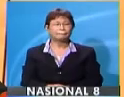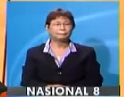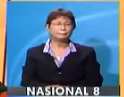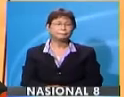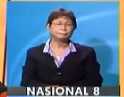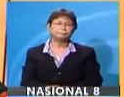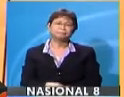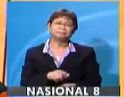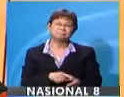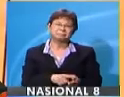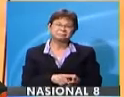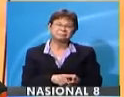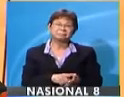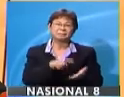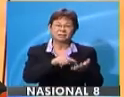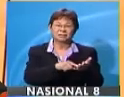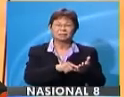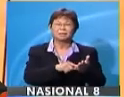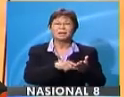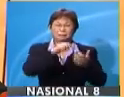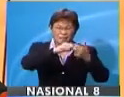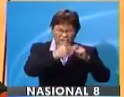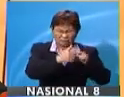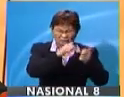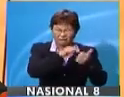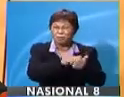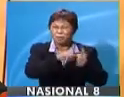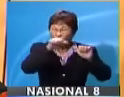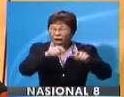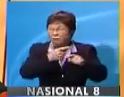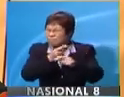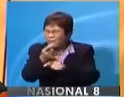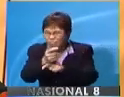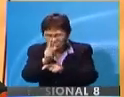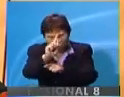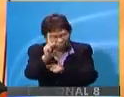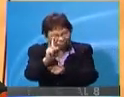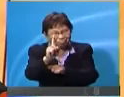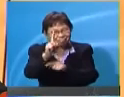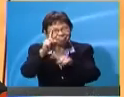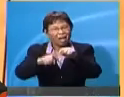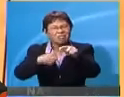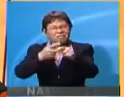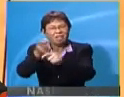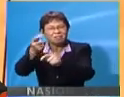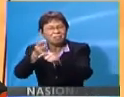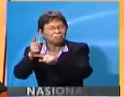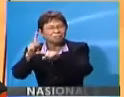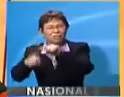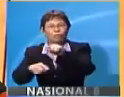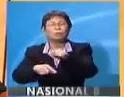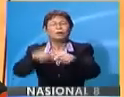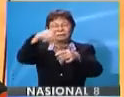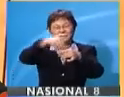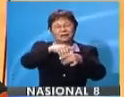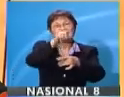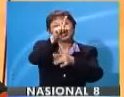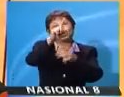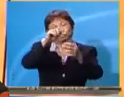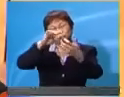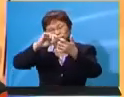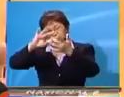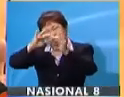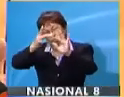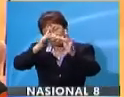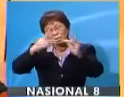boleh dipermainkan. Saya dapati salah satu dalam media sosial ini, bila